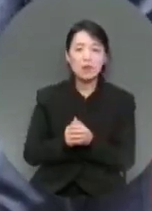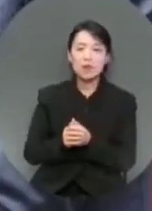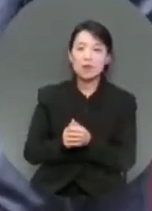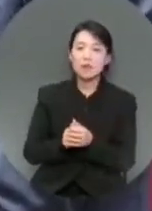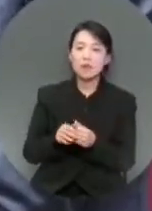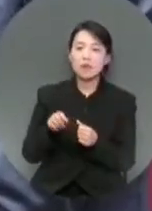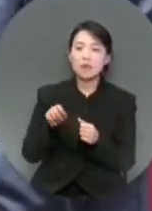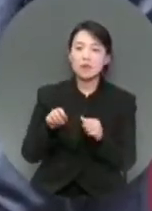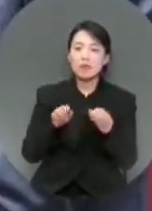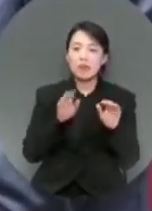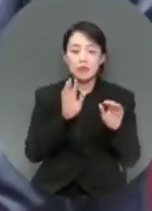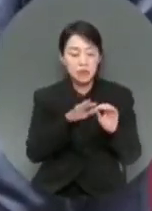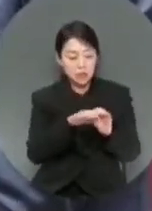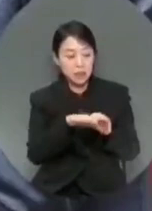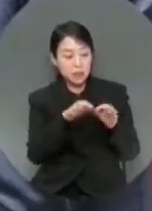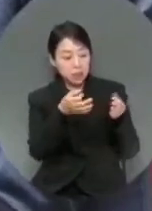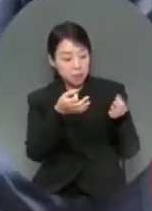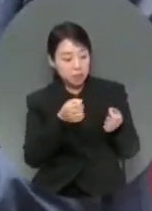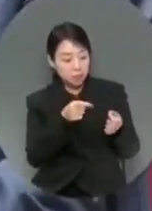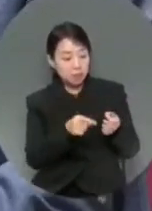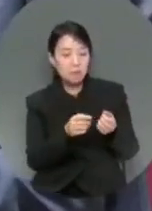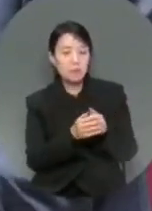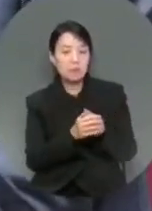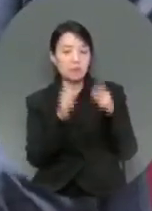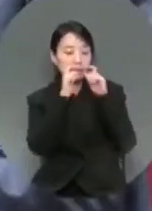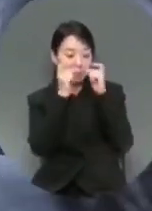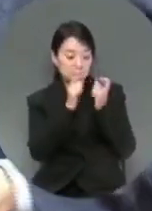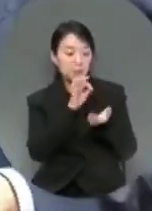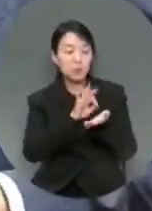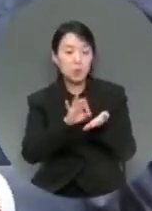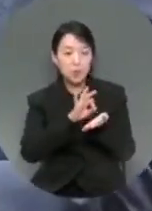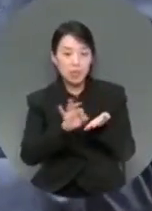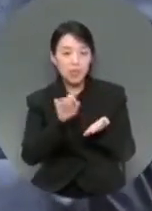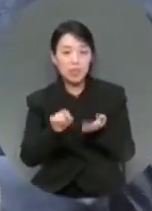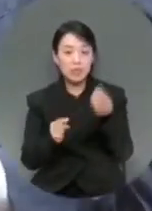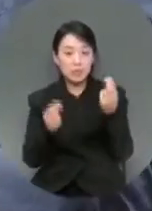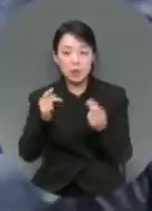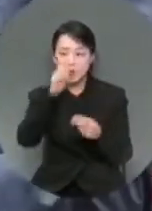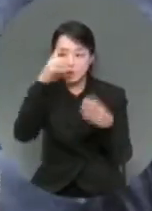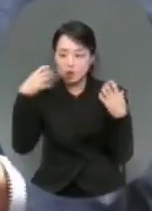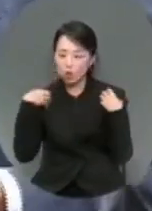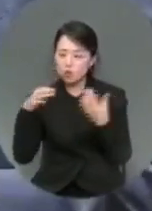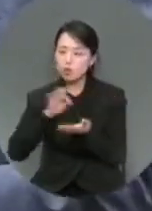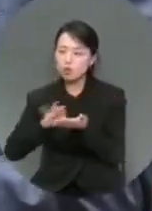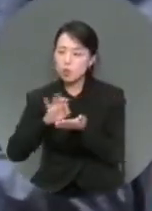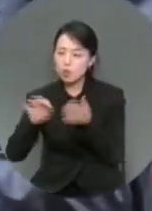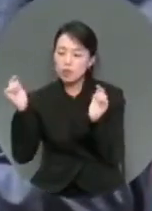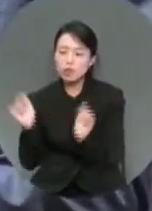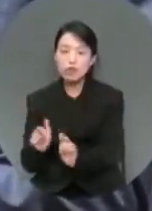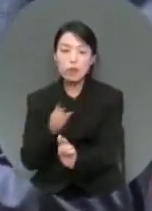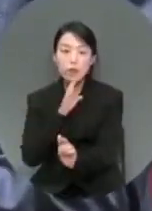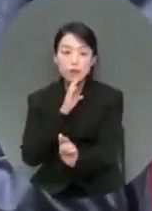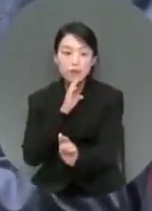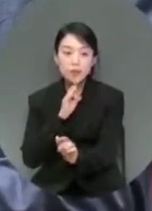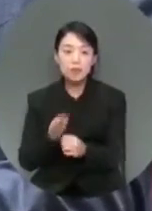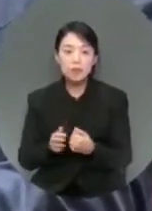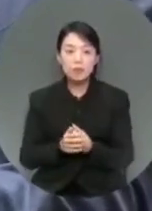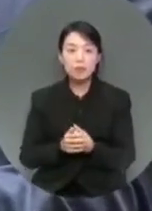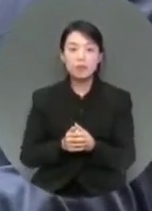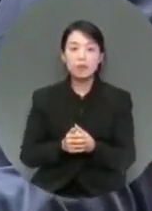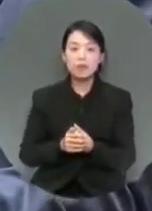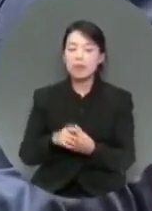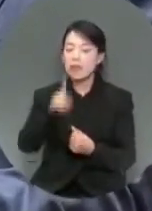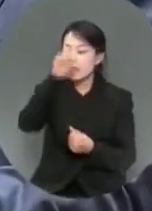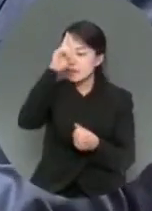그리고 보세요. 예, 민간 소비에 비해서 정부 소비가 훨씬 더 줄었지 않습니까? 그죠? 정부 네? 소비는